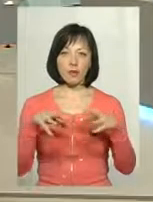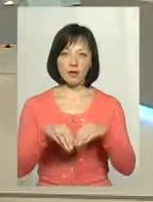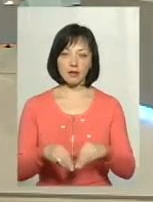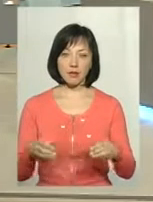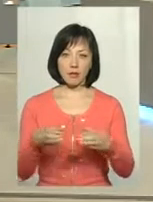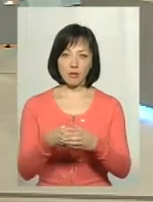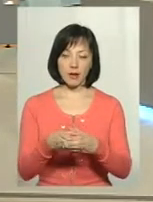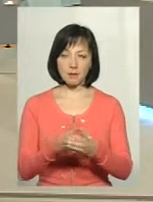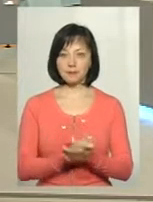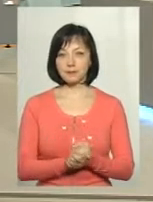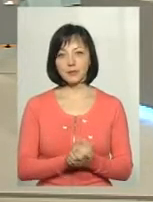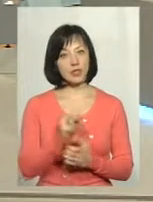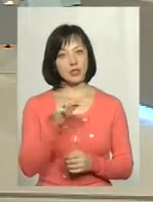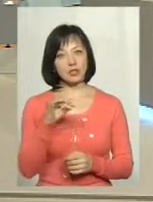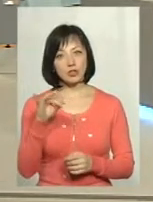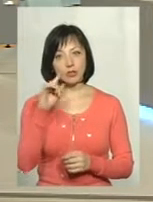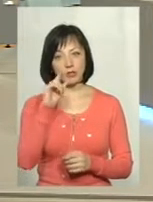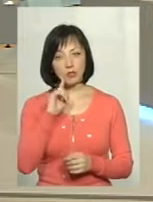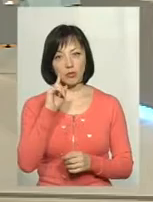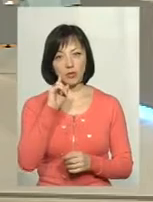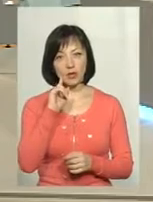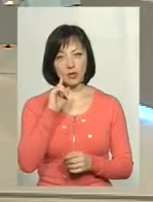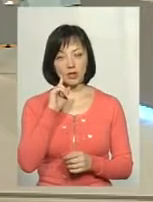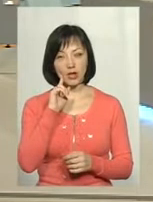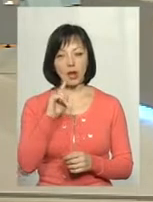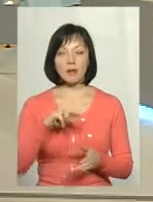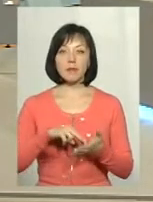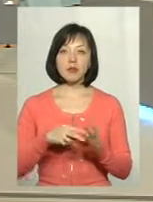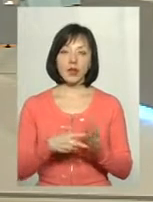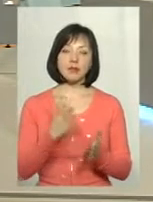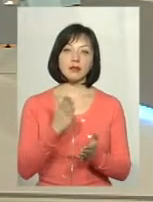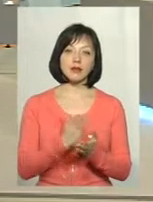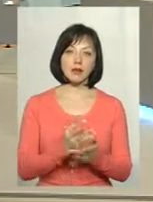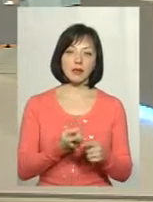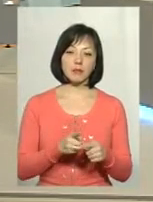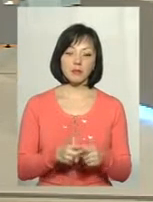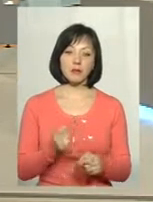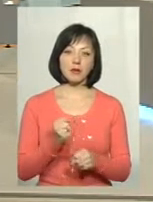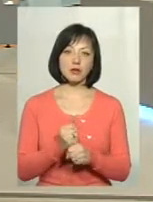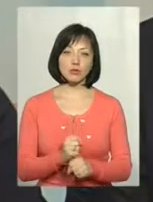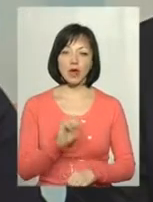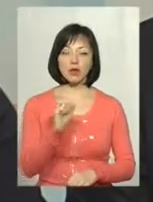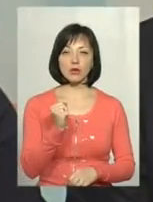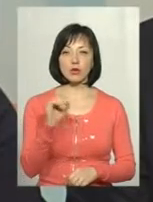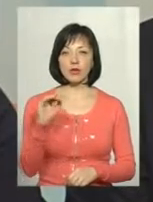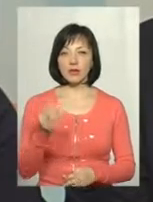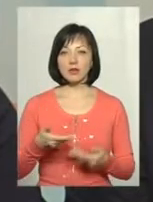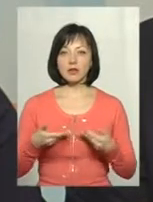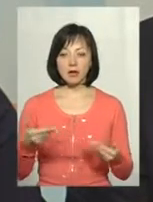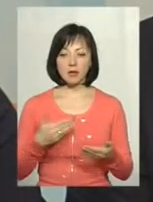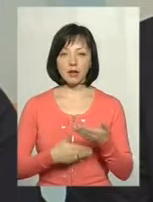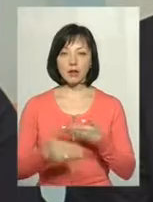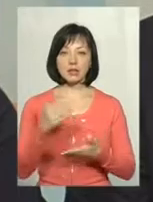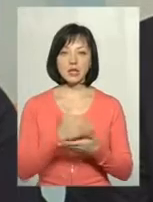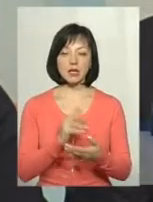громаді. Безперечно, план є, ми над цим працюємо, і Анатолій Федорович нам на останній